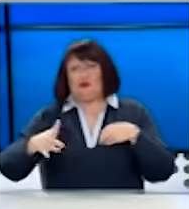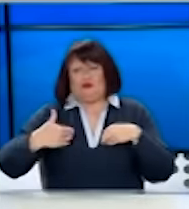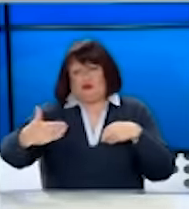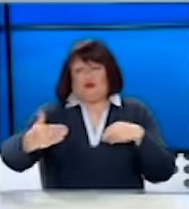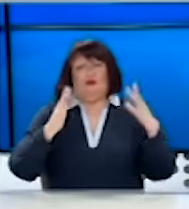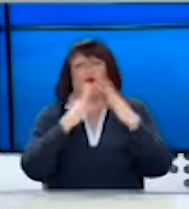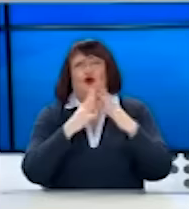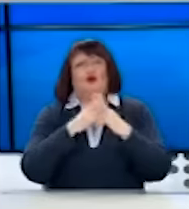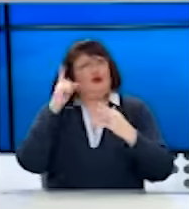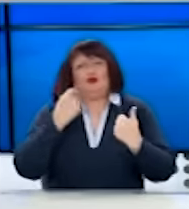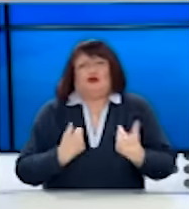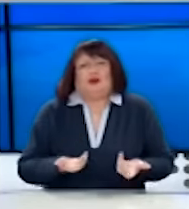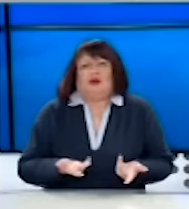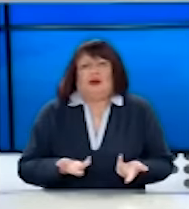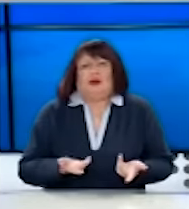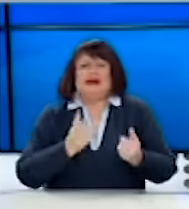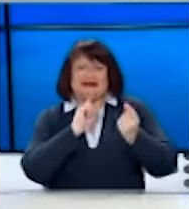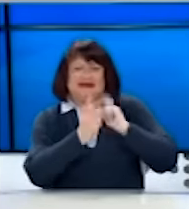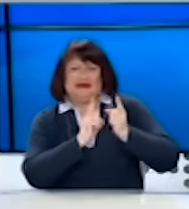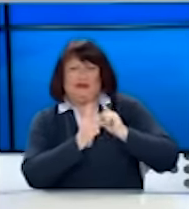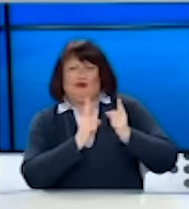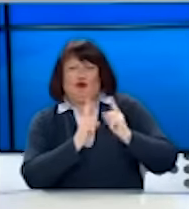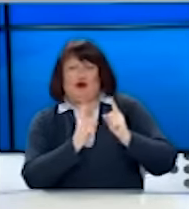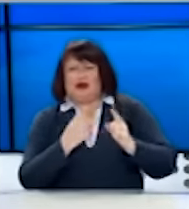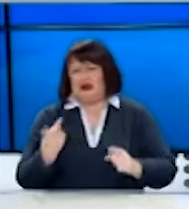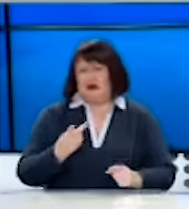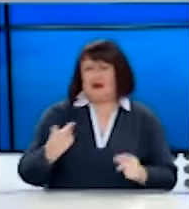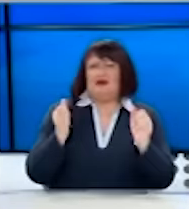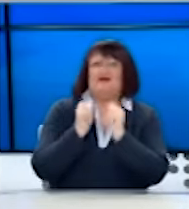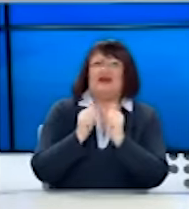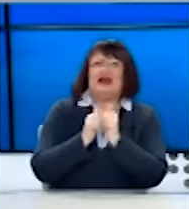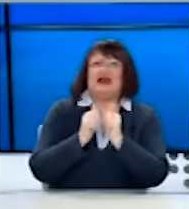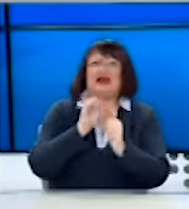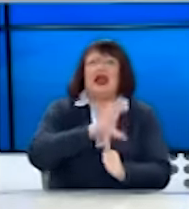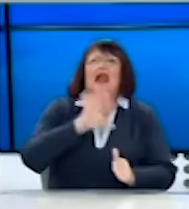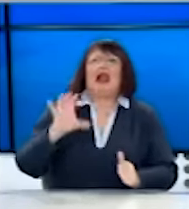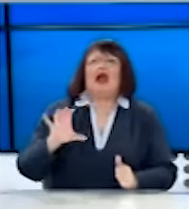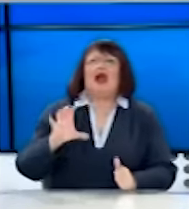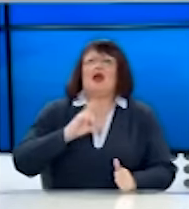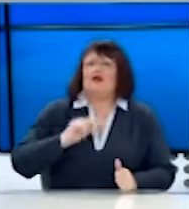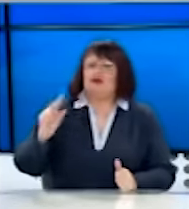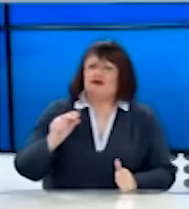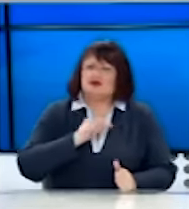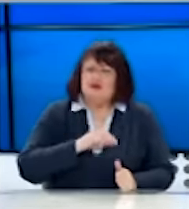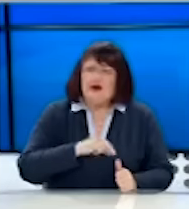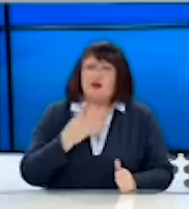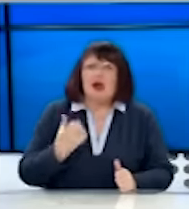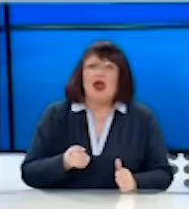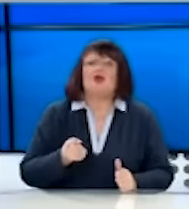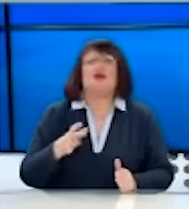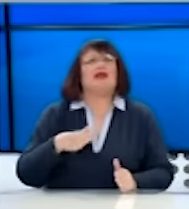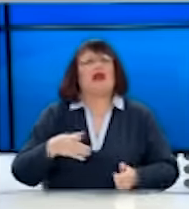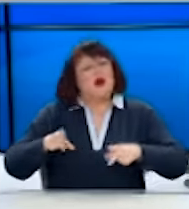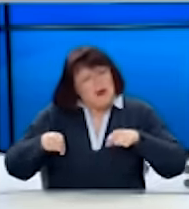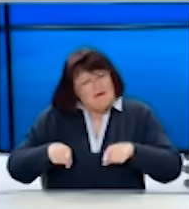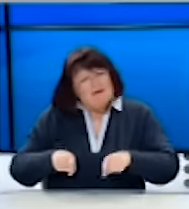δεν πρόκειται για συμφωνία κάποιων μεταξύ τους φιλικών λαών που έχουν κοινά συμφέροντα, που θέλουν να